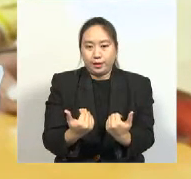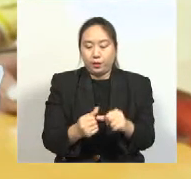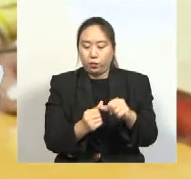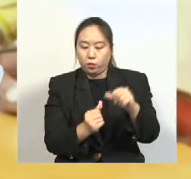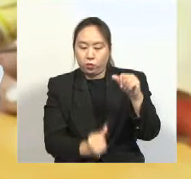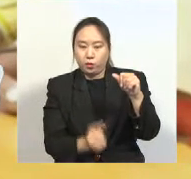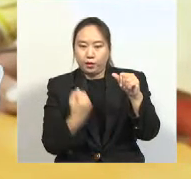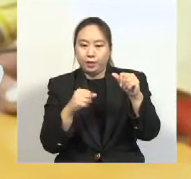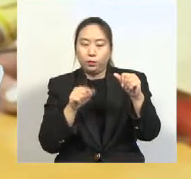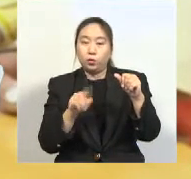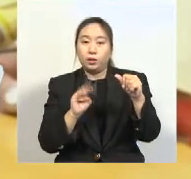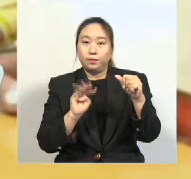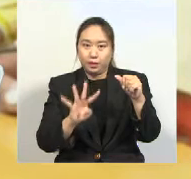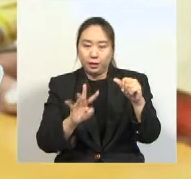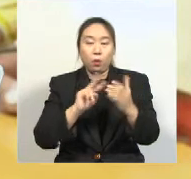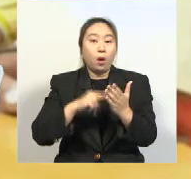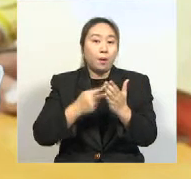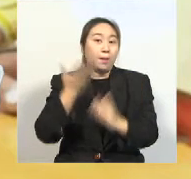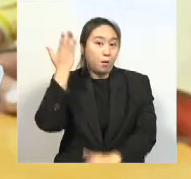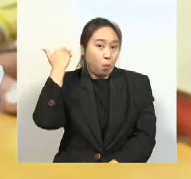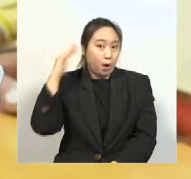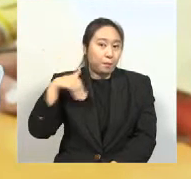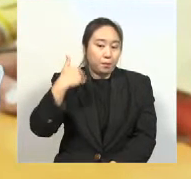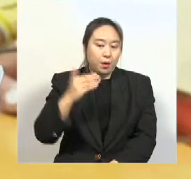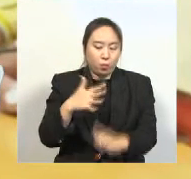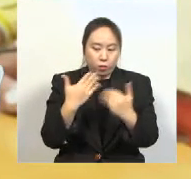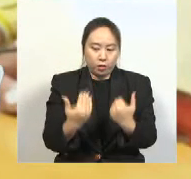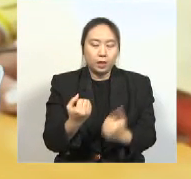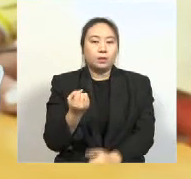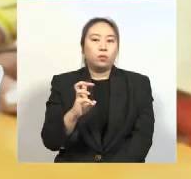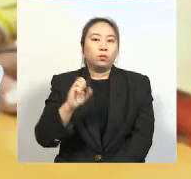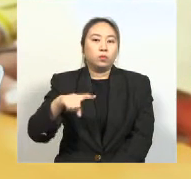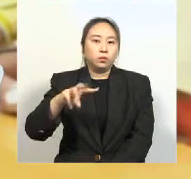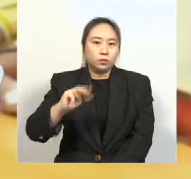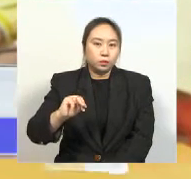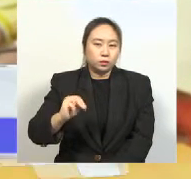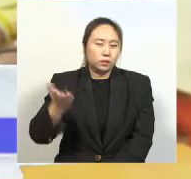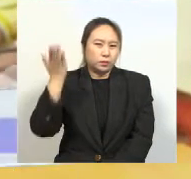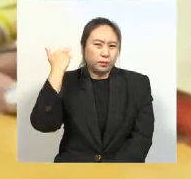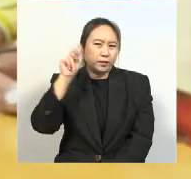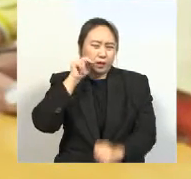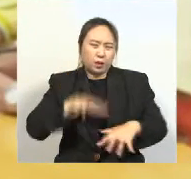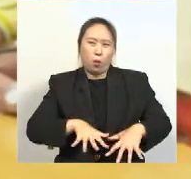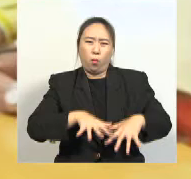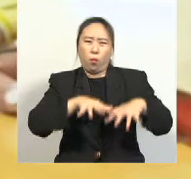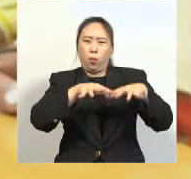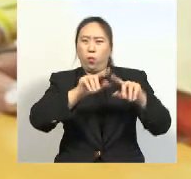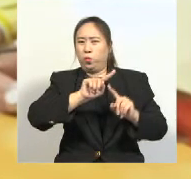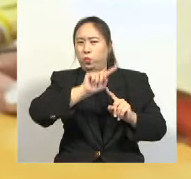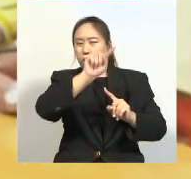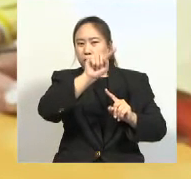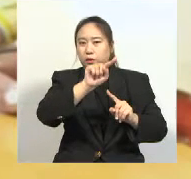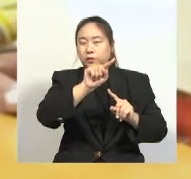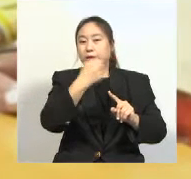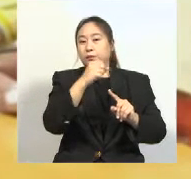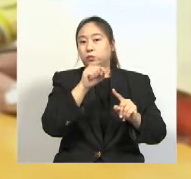10.44 แปลว่าลดจากเมื่อวาน16เซนตั้งแต่สูงสุดแล้วก็คือวันที่13เนี่ย 10.97 ก็ห่